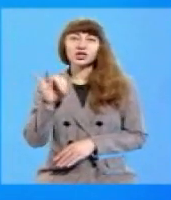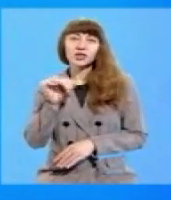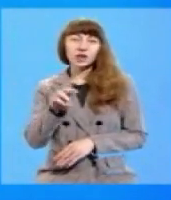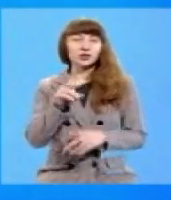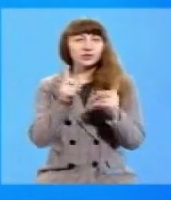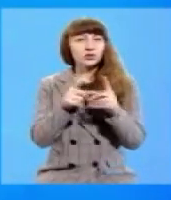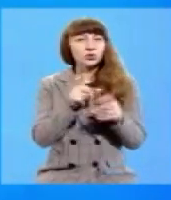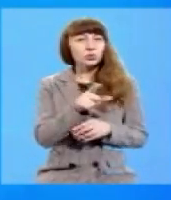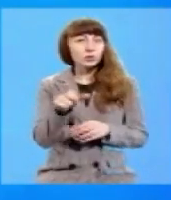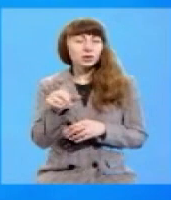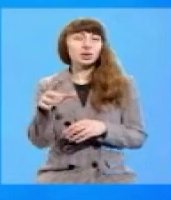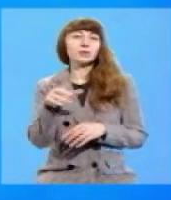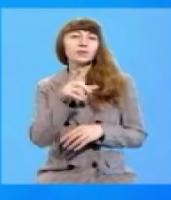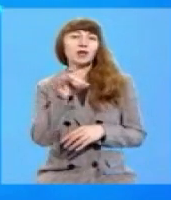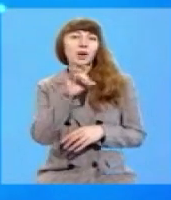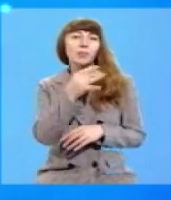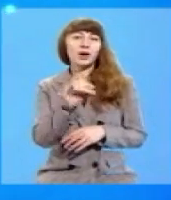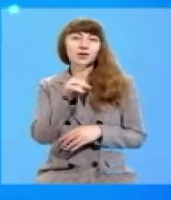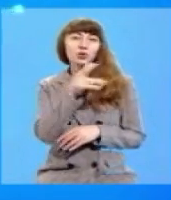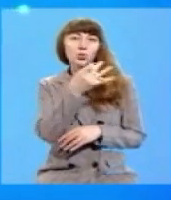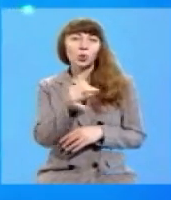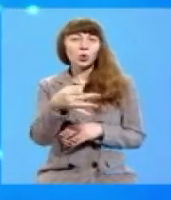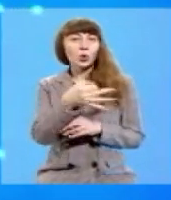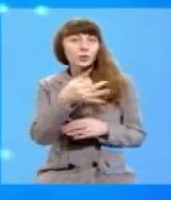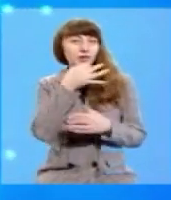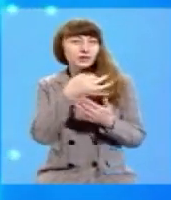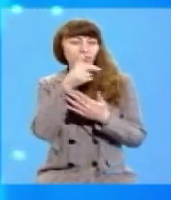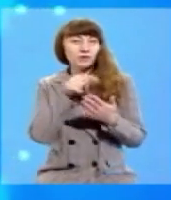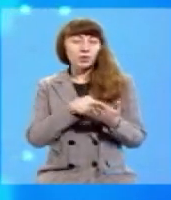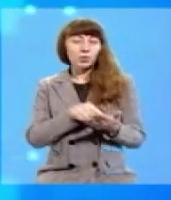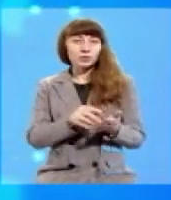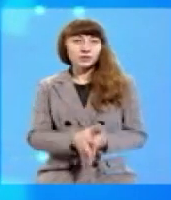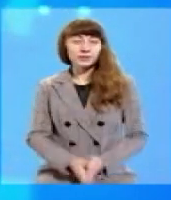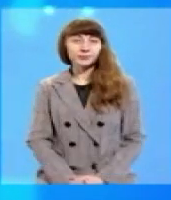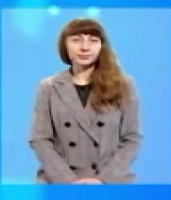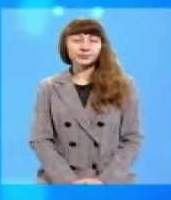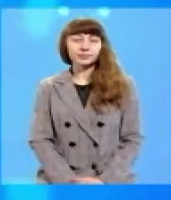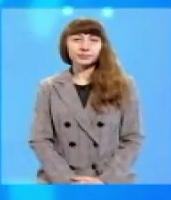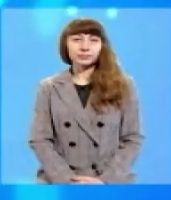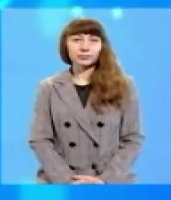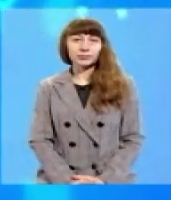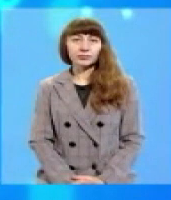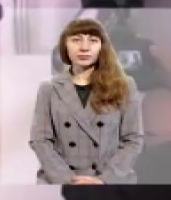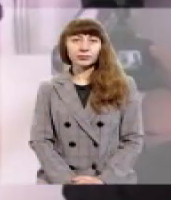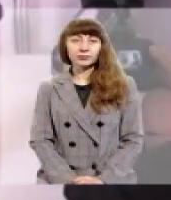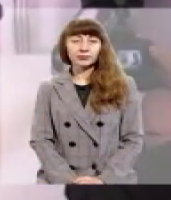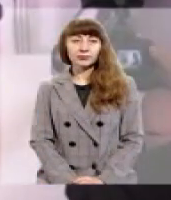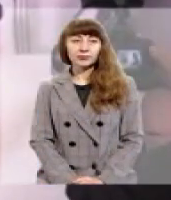с населением Абайской области и ответила на актуальные вопросы представителей СМИ. Подробнее в нашем материале.